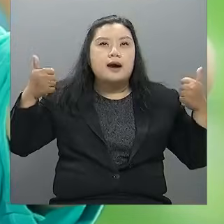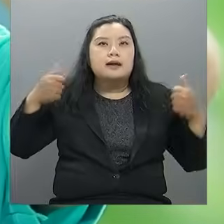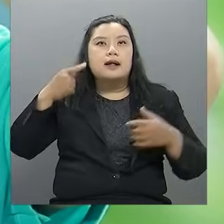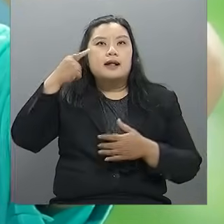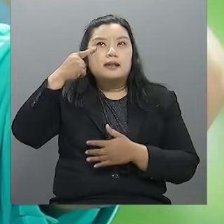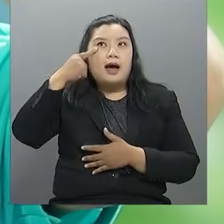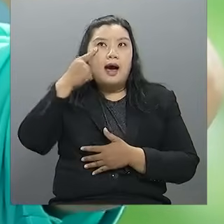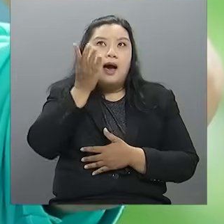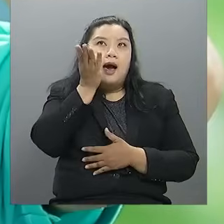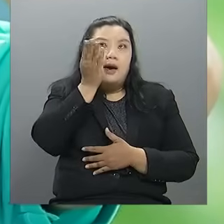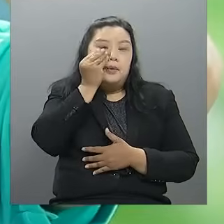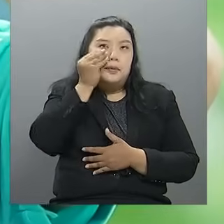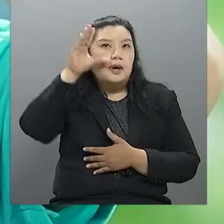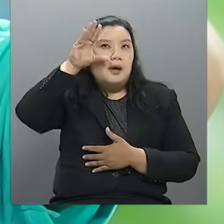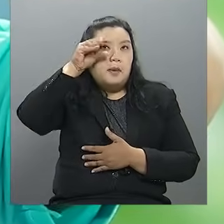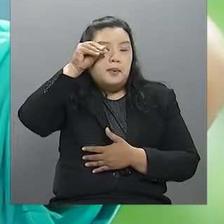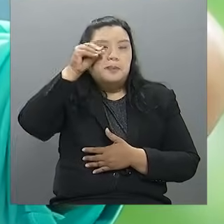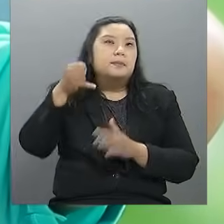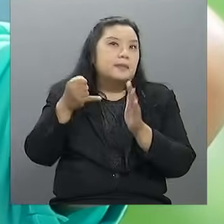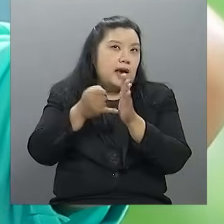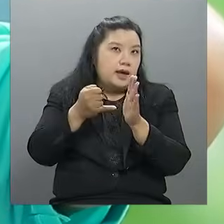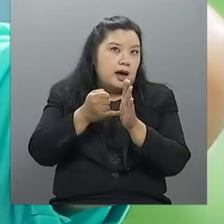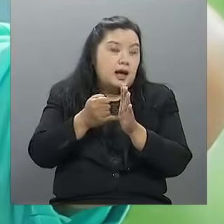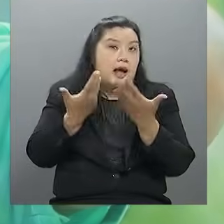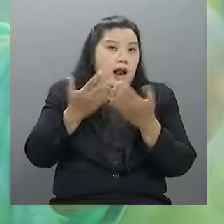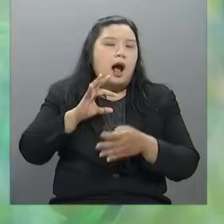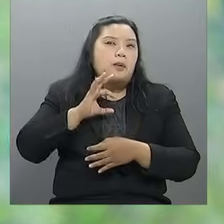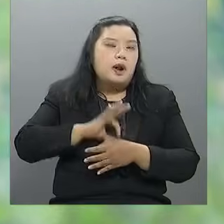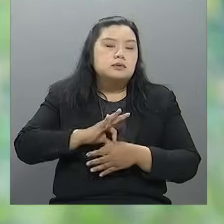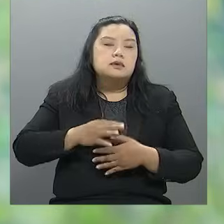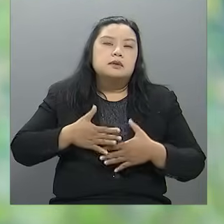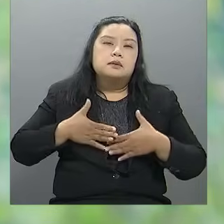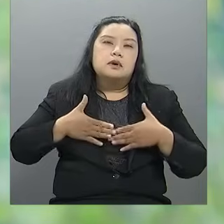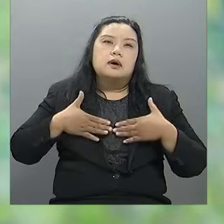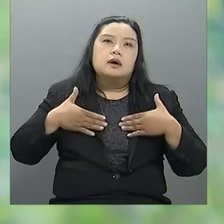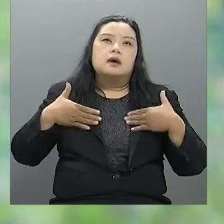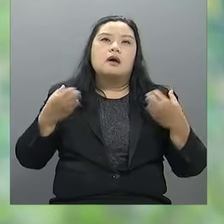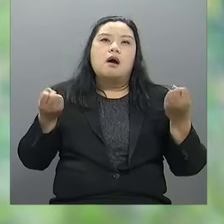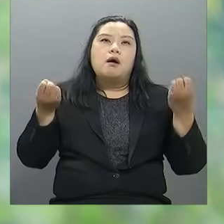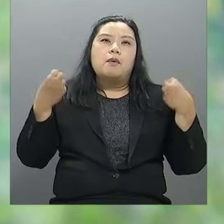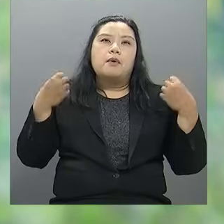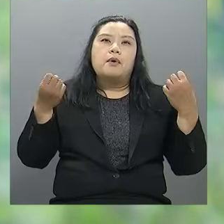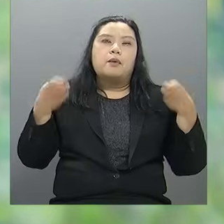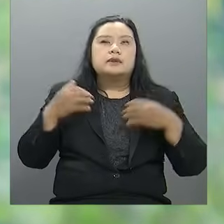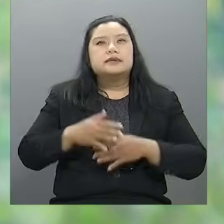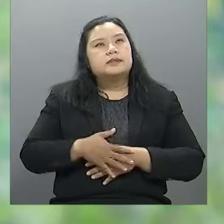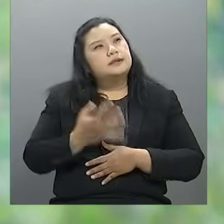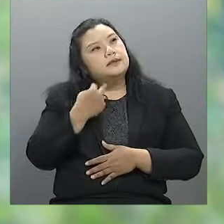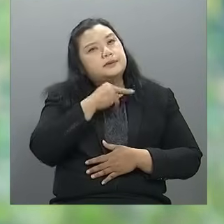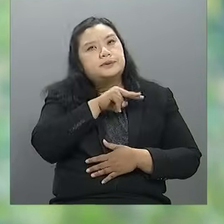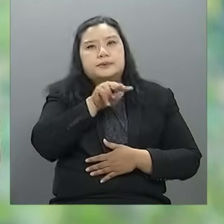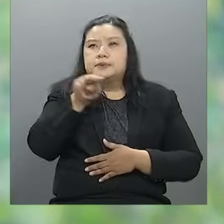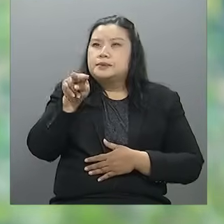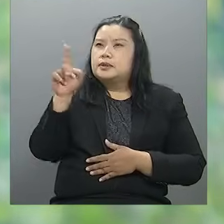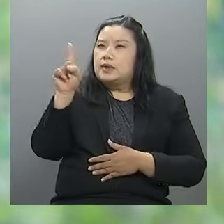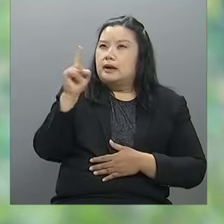จากนั้นเถ่เรกาย plutôtีเรากจะมาเริ่มดู่าสิ่ทอยู่รบข้างเราอะไรทแงามมากเกนไปแล้วก็พยายามหา